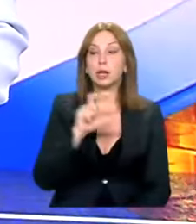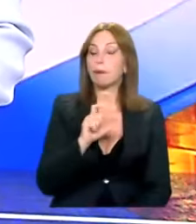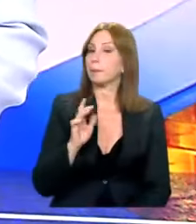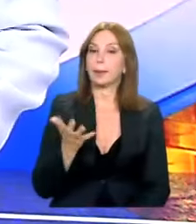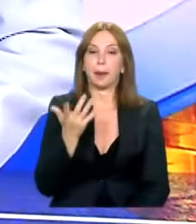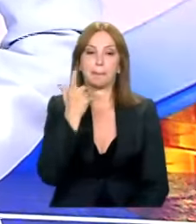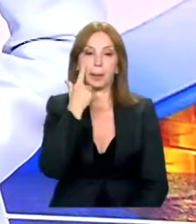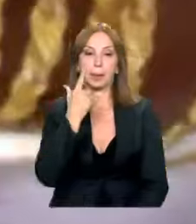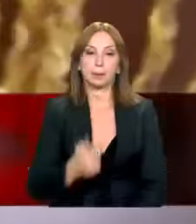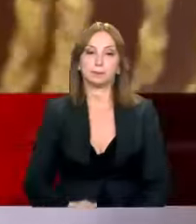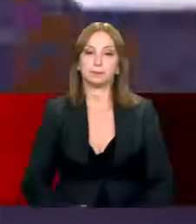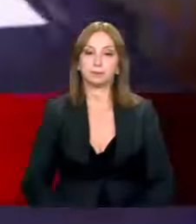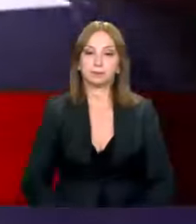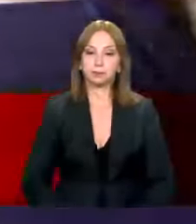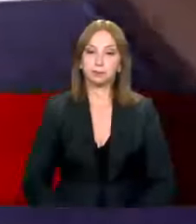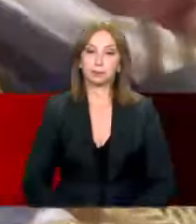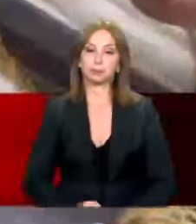bakalım.